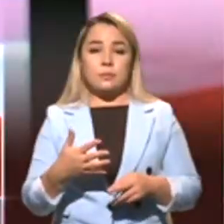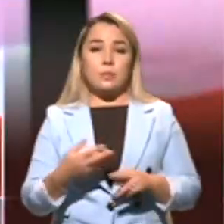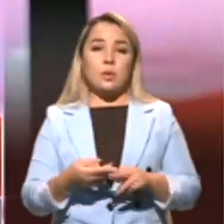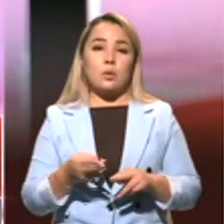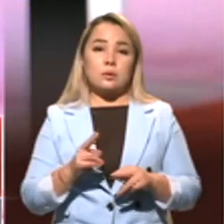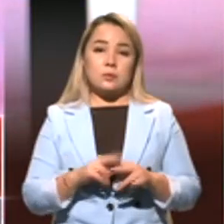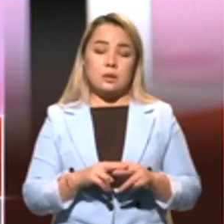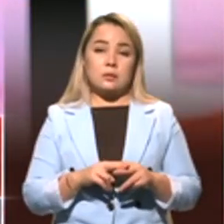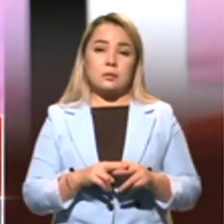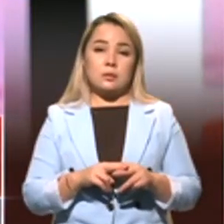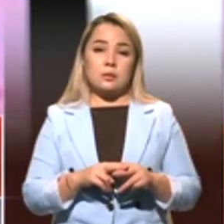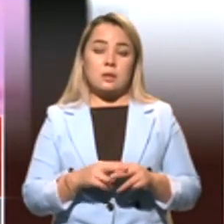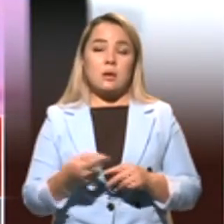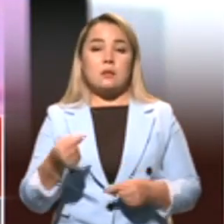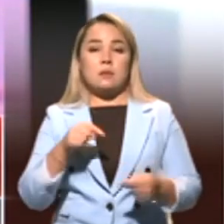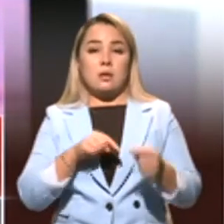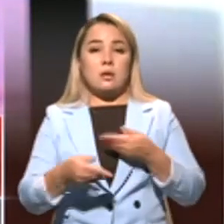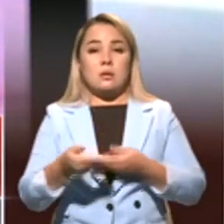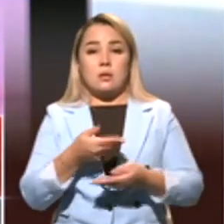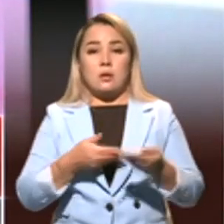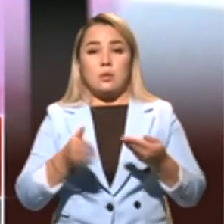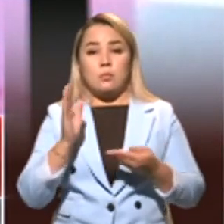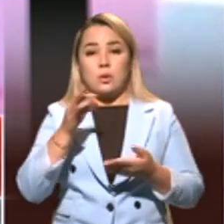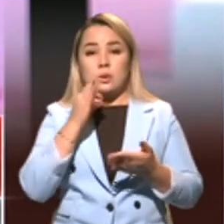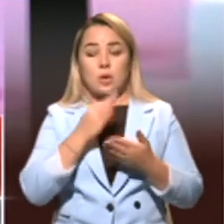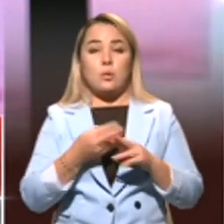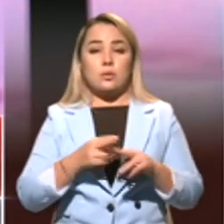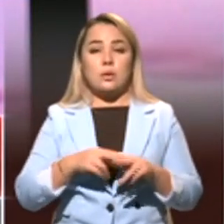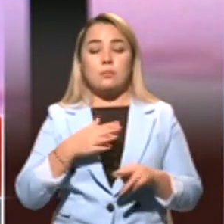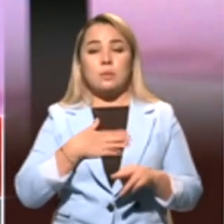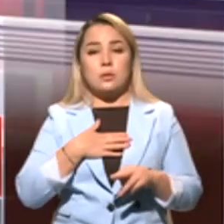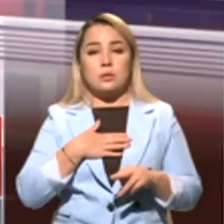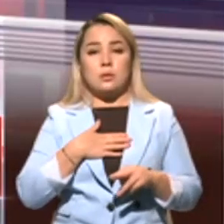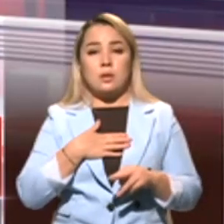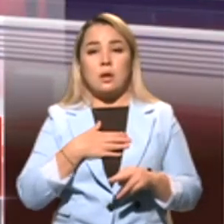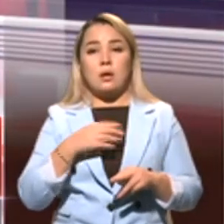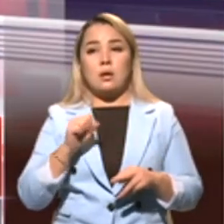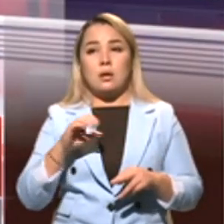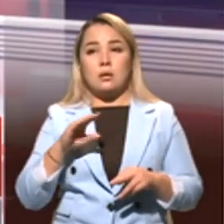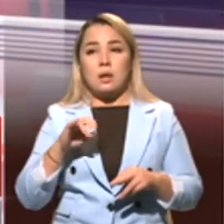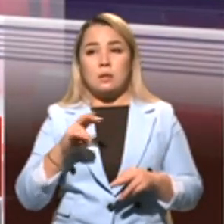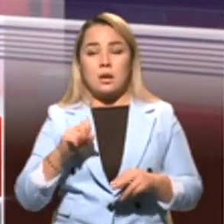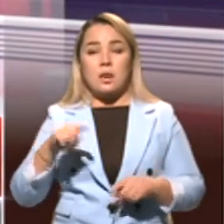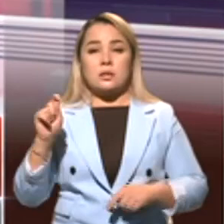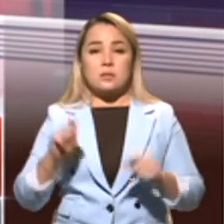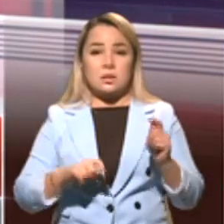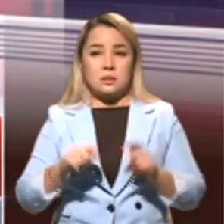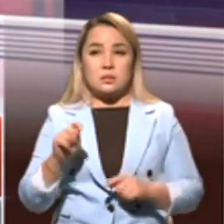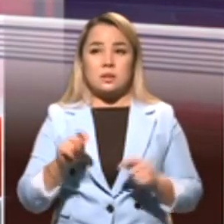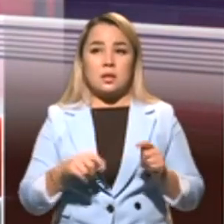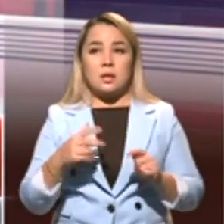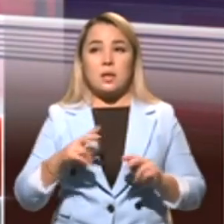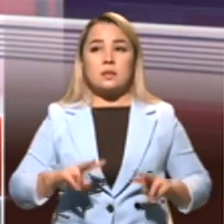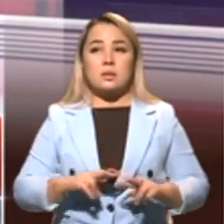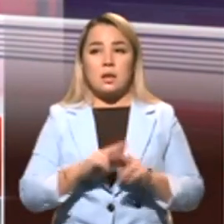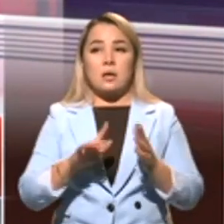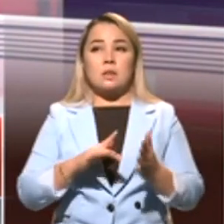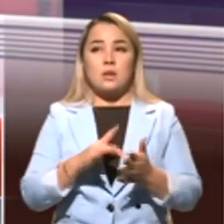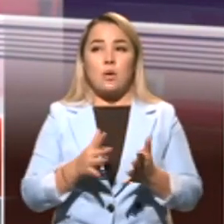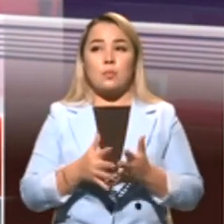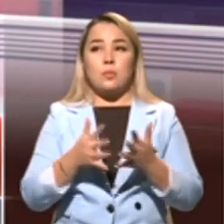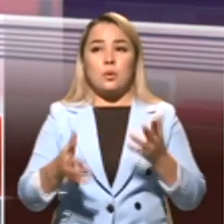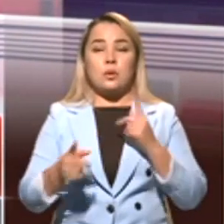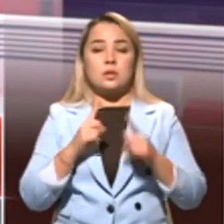сондай диалог орнай алса, менің ойымша біз Астана съезінің елордамызда өтіп жатқан